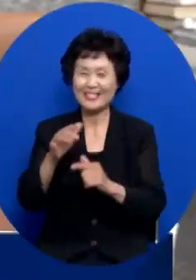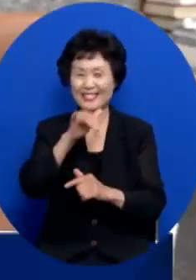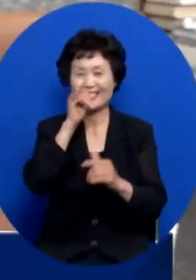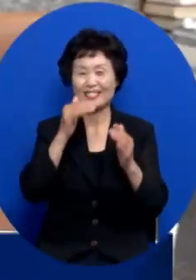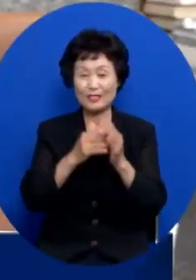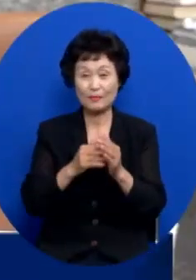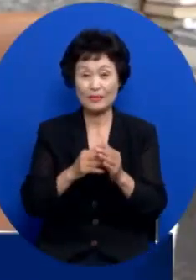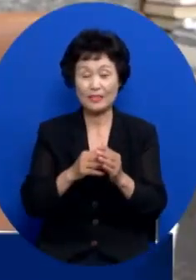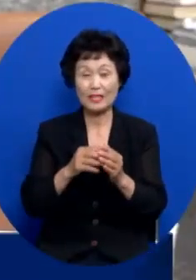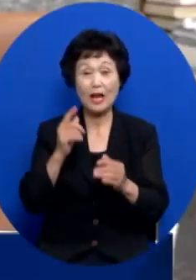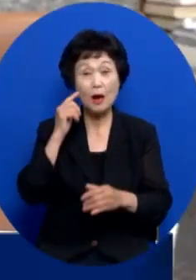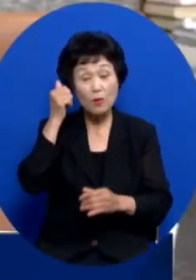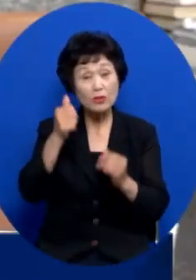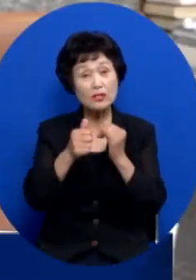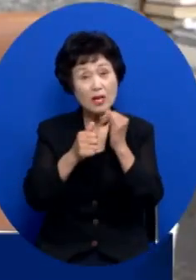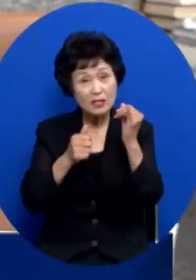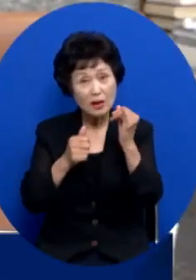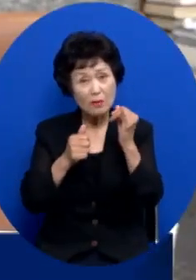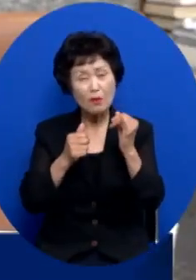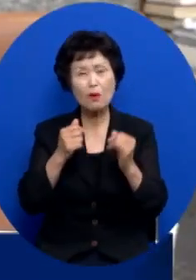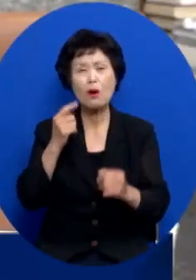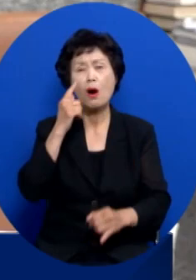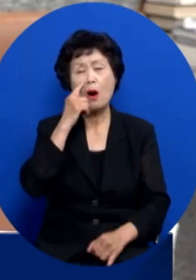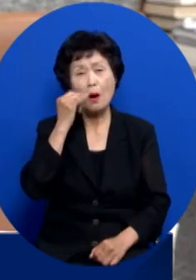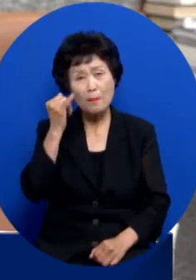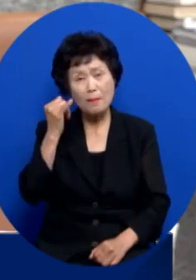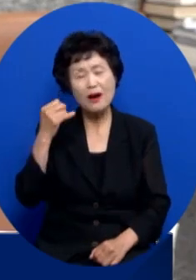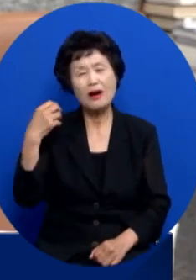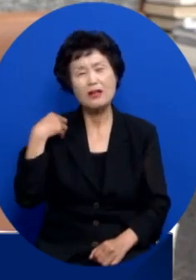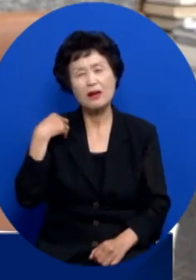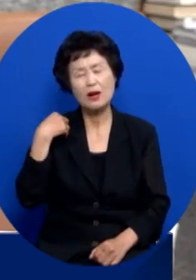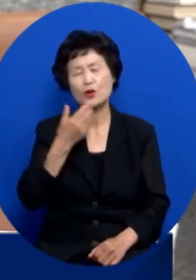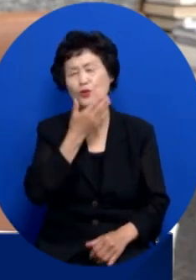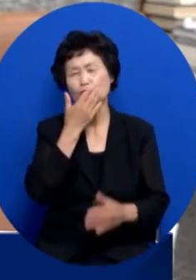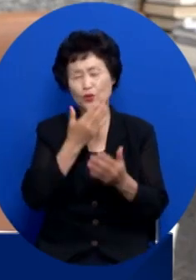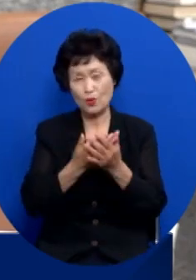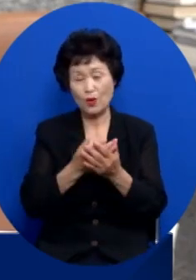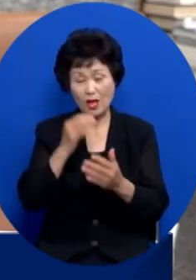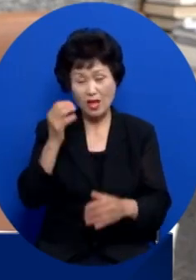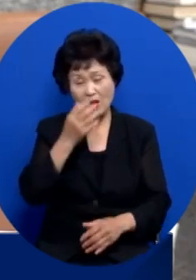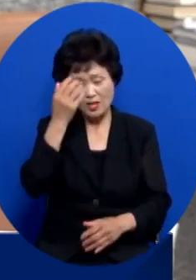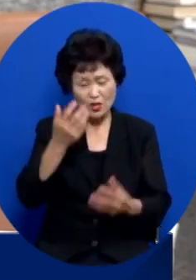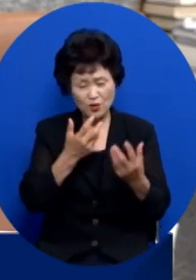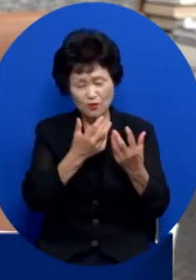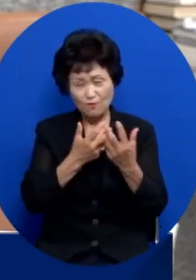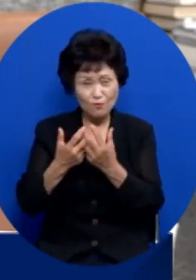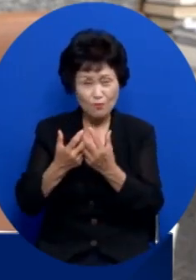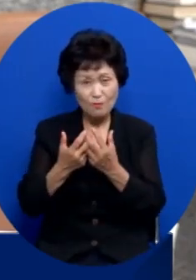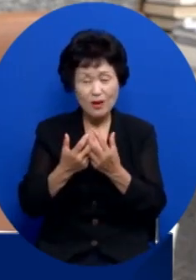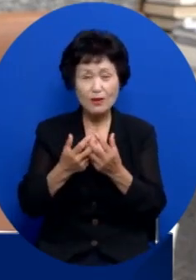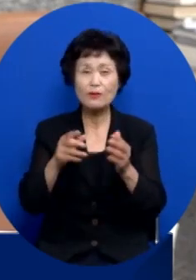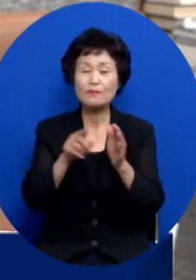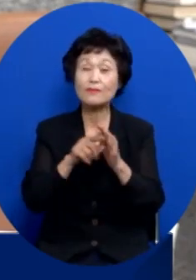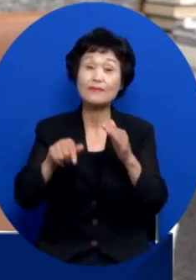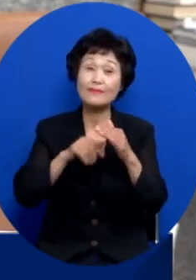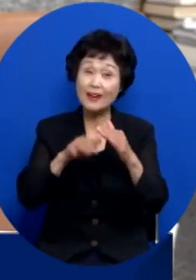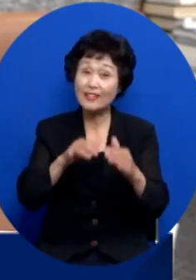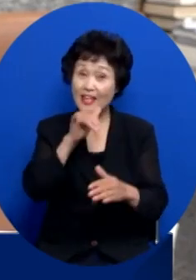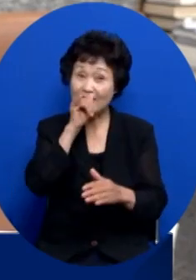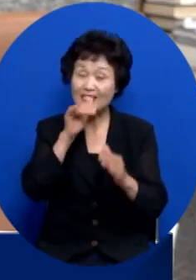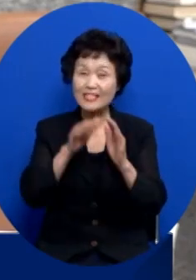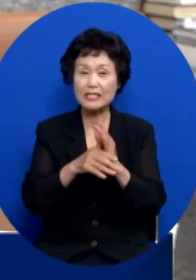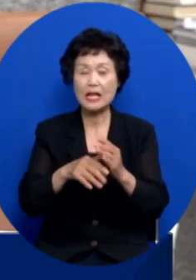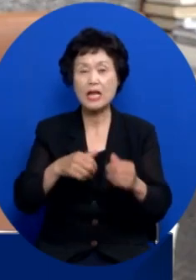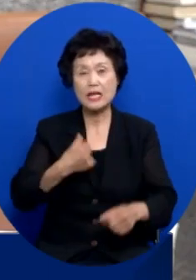엄마 역할이 중요하잖아요. 엄마가 늘 은혜 가운데 성령 충만하고 믿음 가운데 있으면 자녀